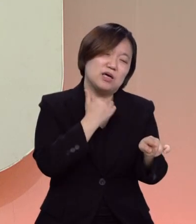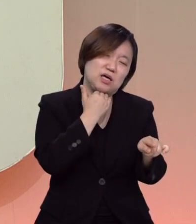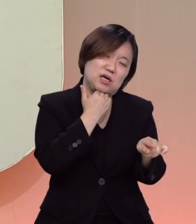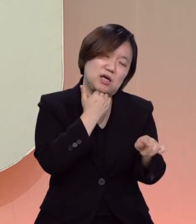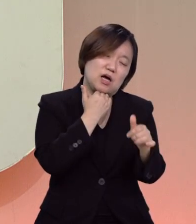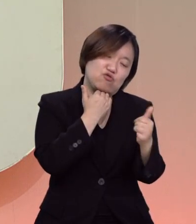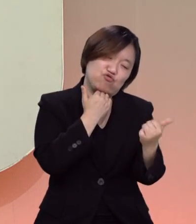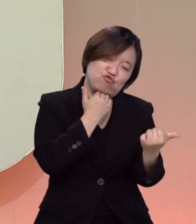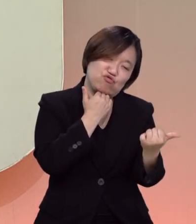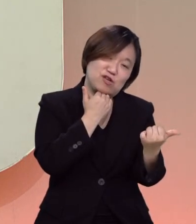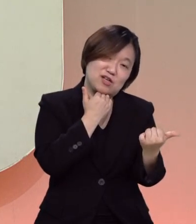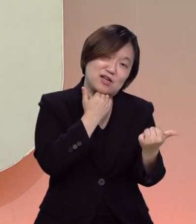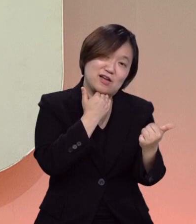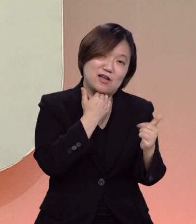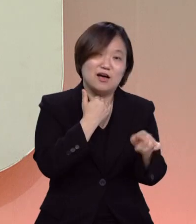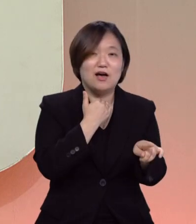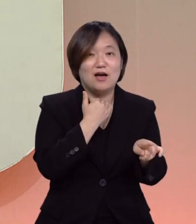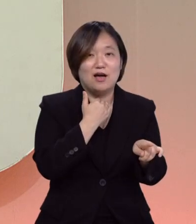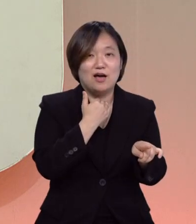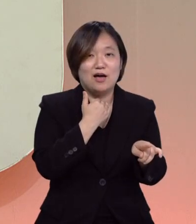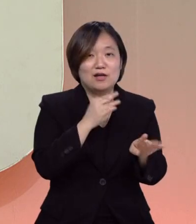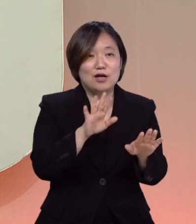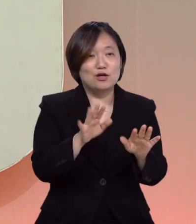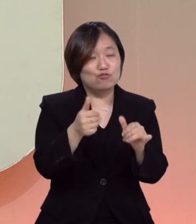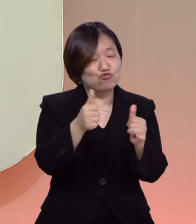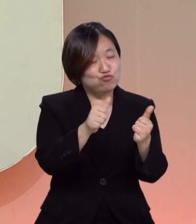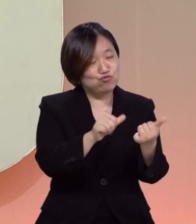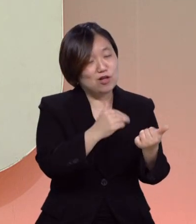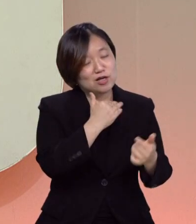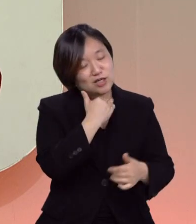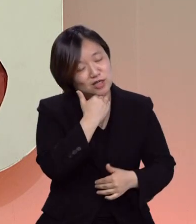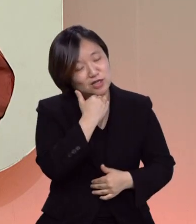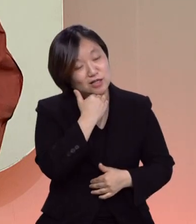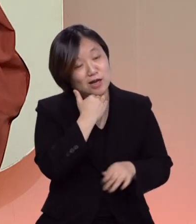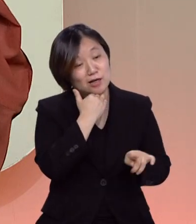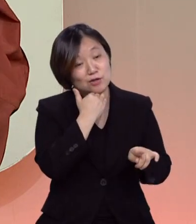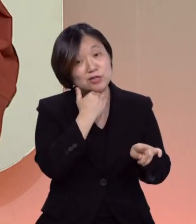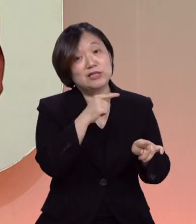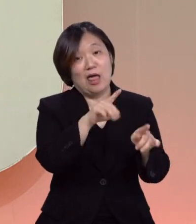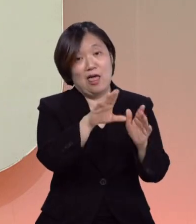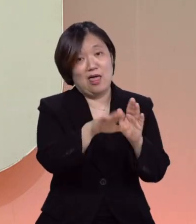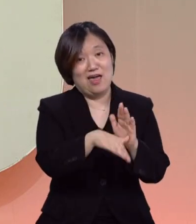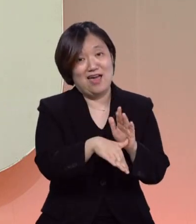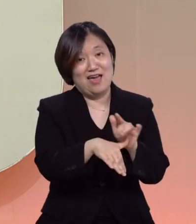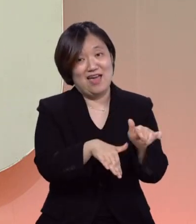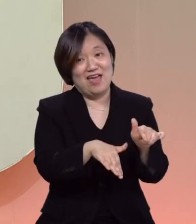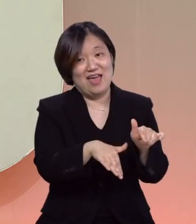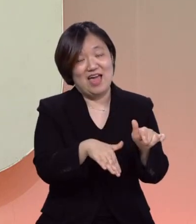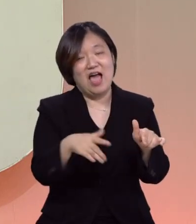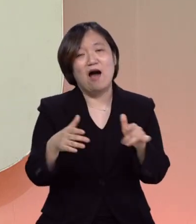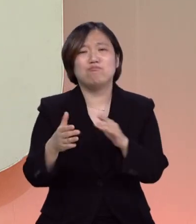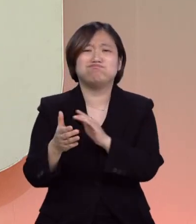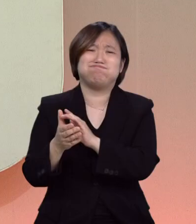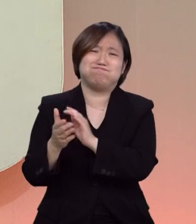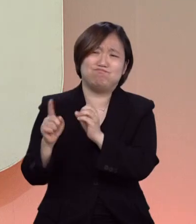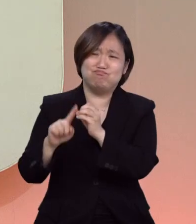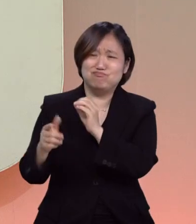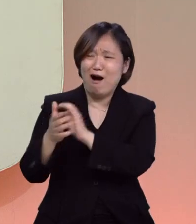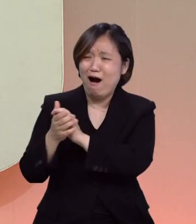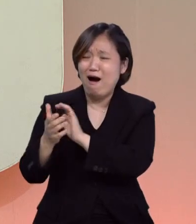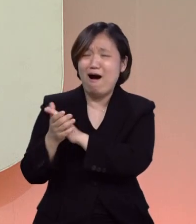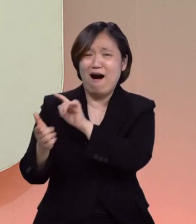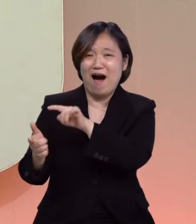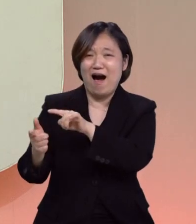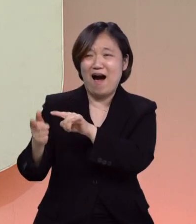계셨대요 고추를 날마다 고요하게 기다리고 있을 때 그때 사형 스님이 찾아오셨대 사형